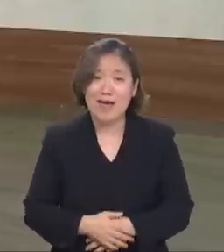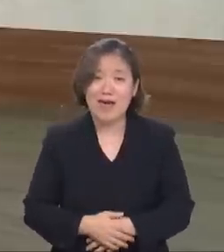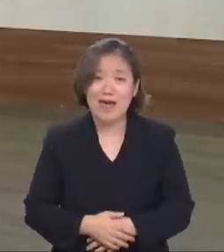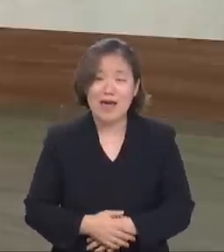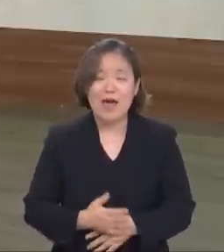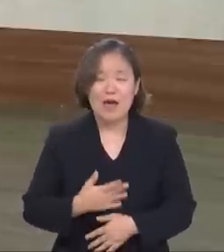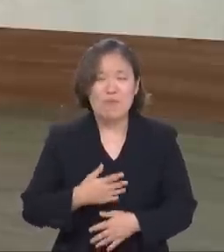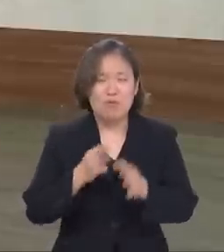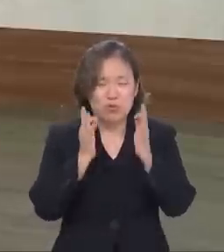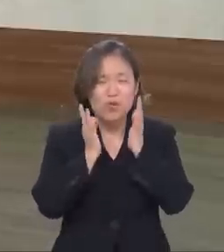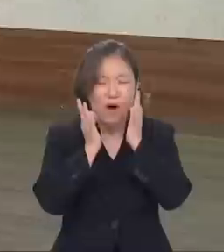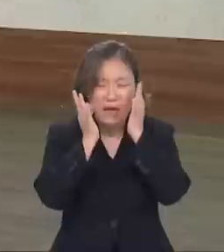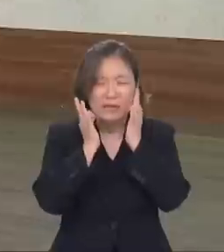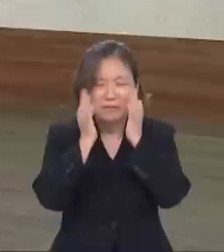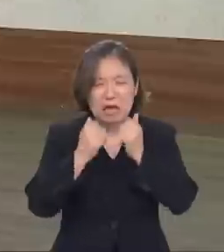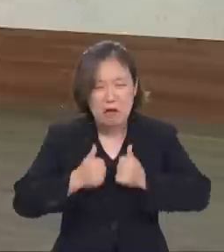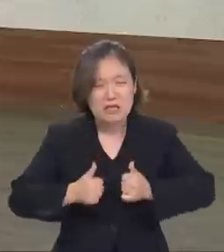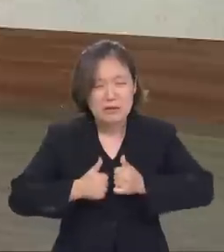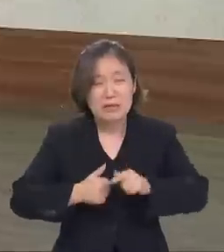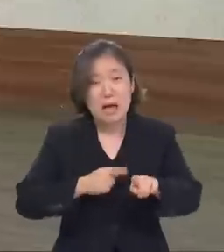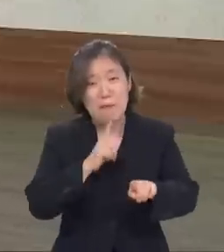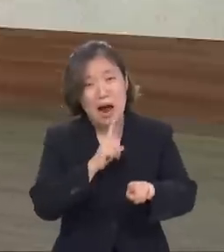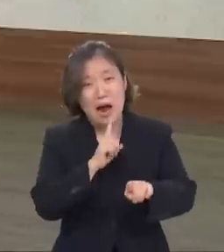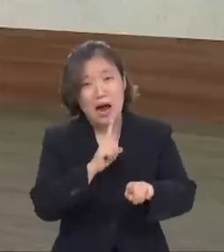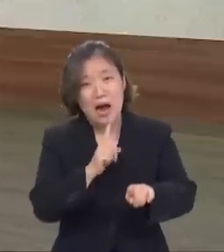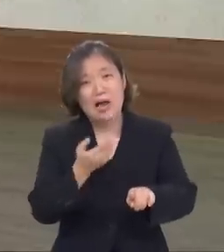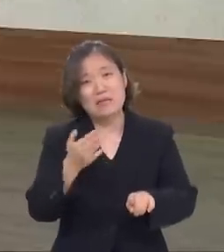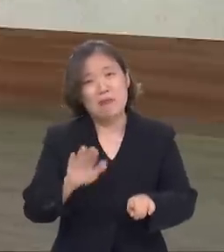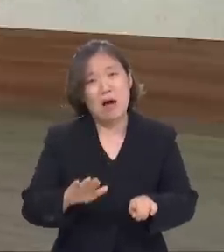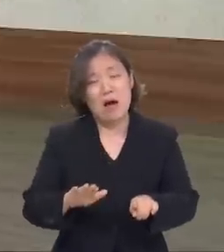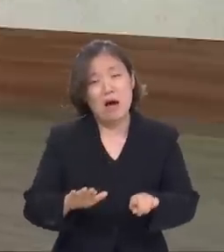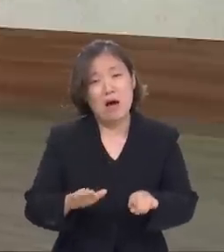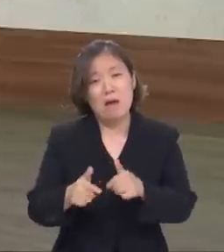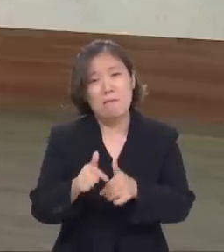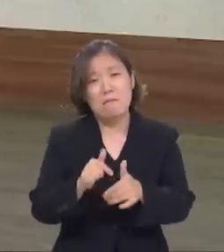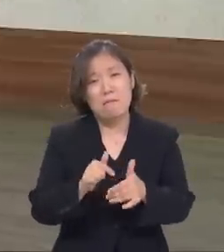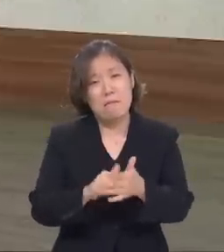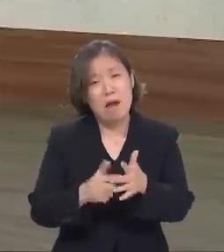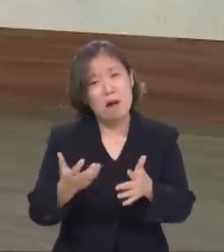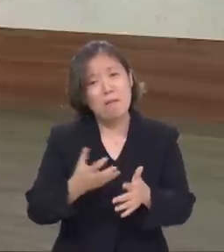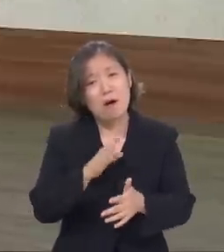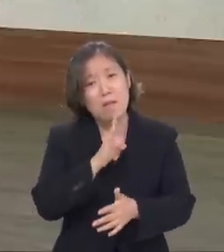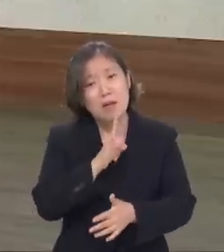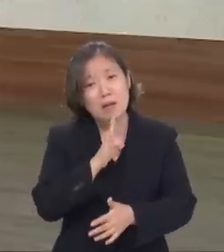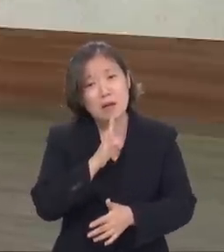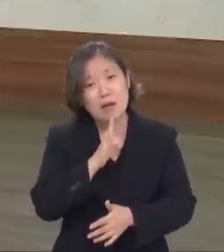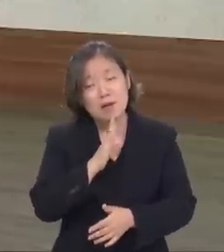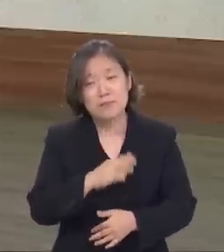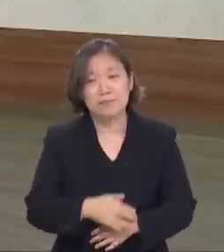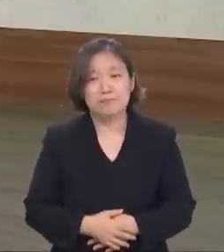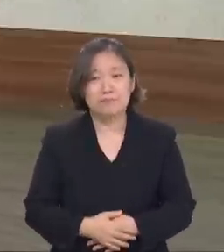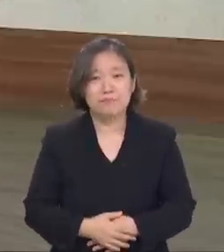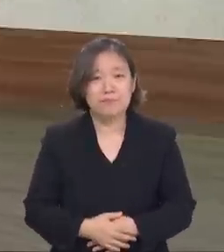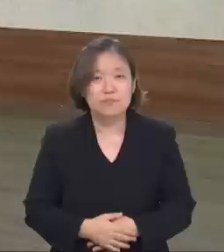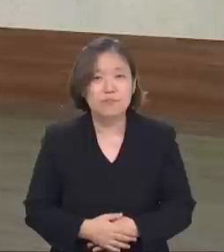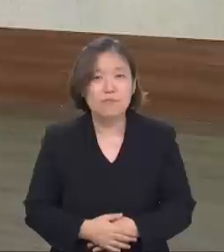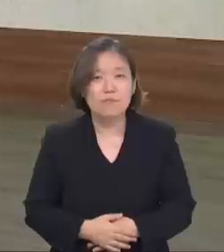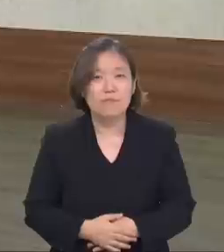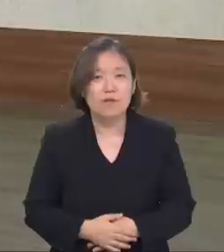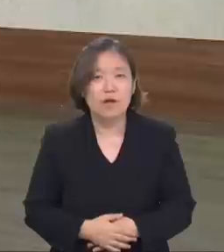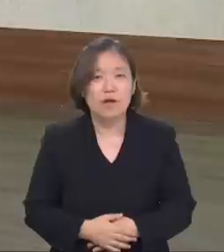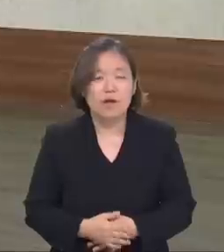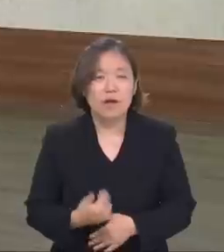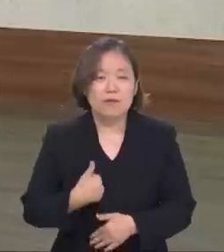뭐 그런 말씀을 하셨겠죠 하지만 이렇게 내가